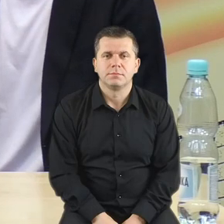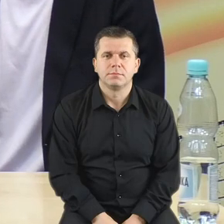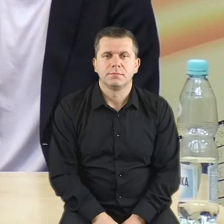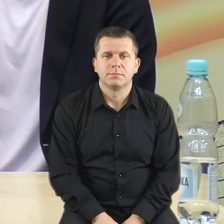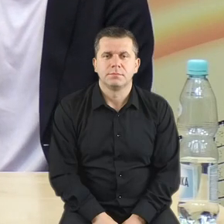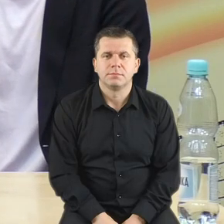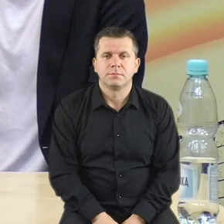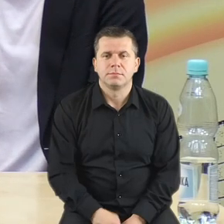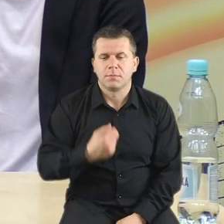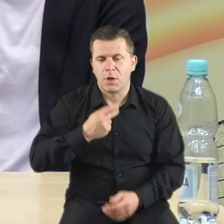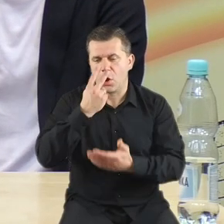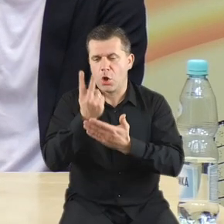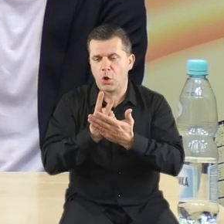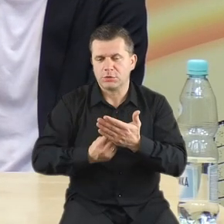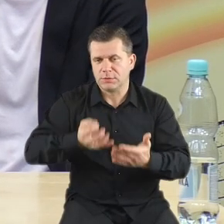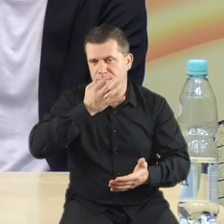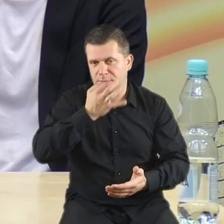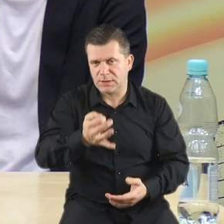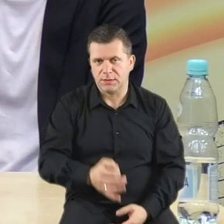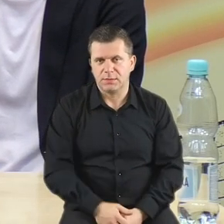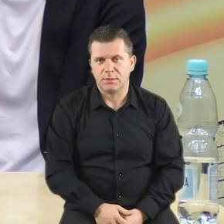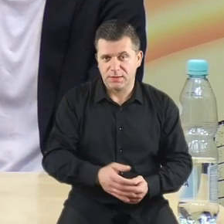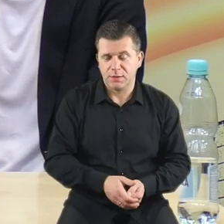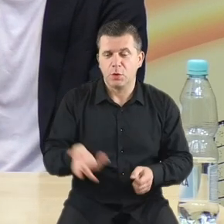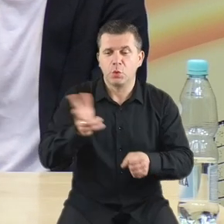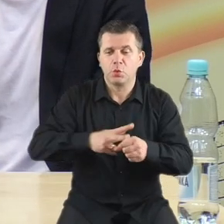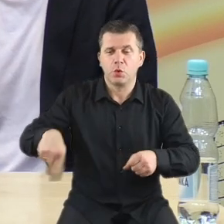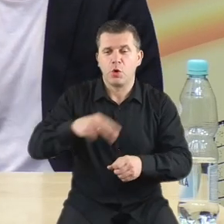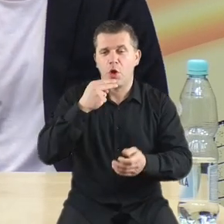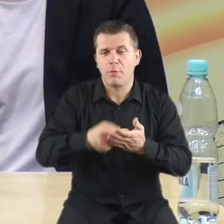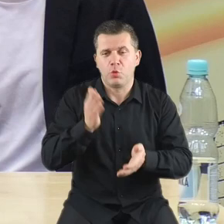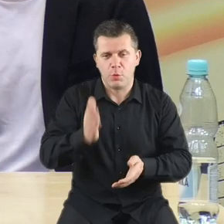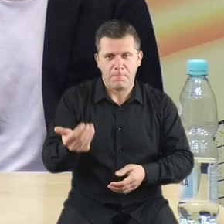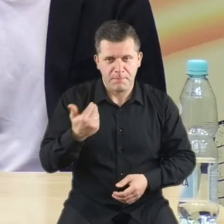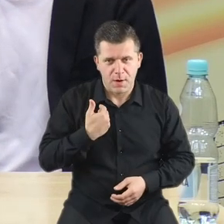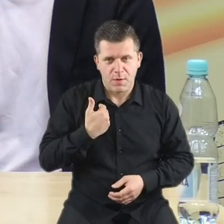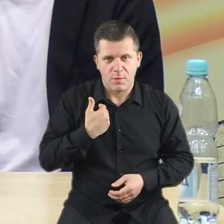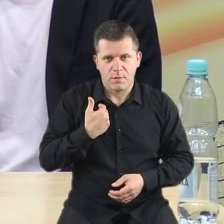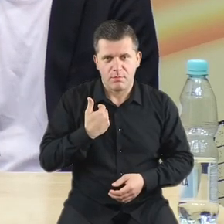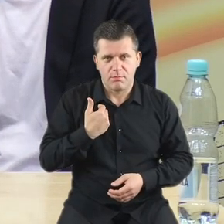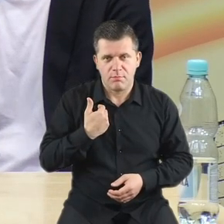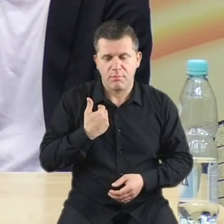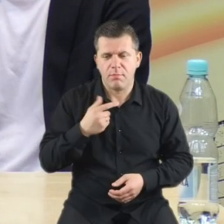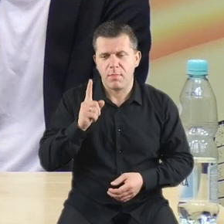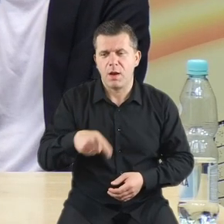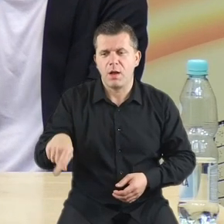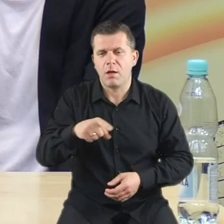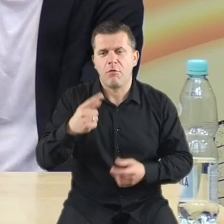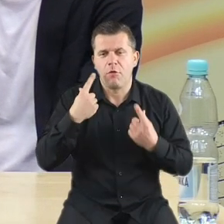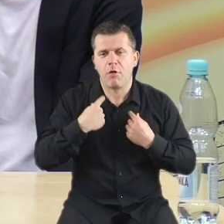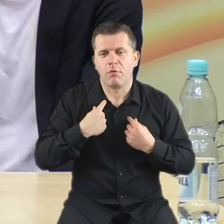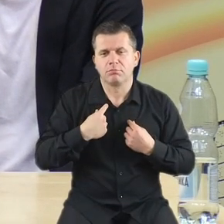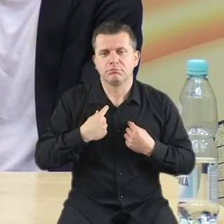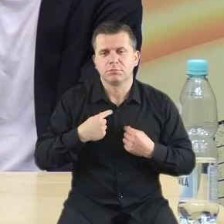Pozwolę sobie odczytać pytania, chociaż niektóre odpowiedzi już wybrzmiały, ale żeby nasi użytkownicy nie byli zawiedzeni, że nie